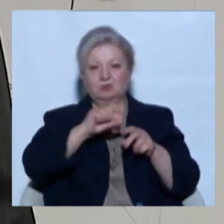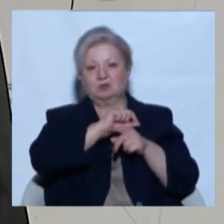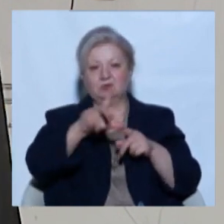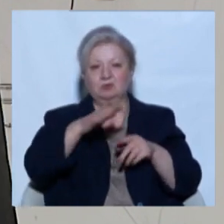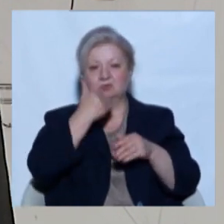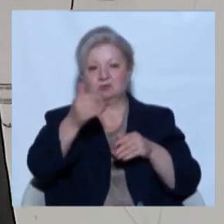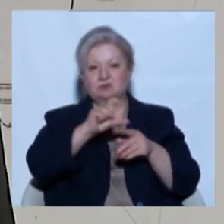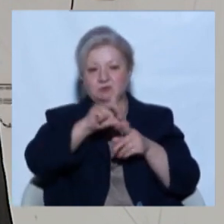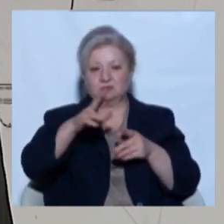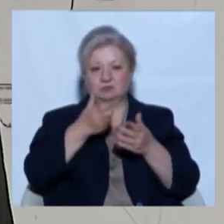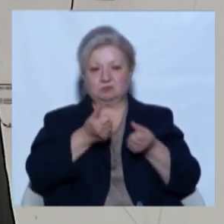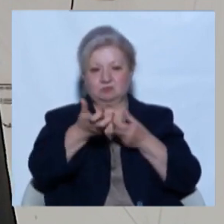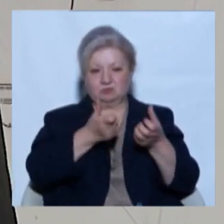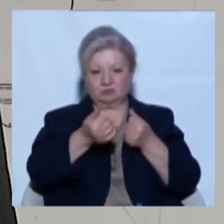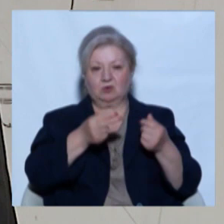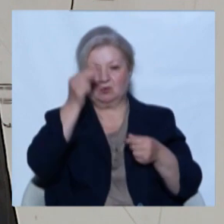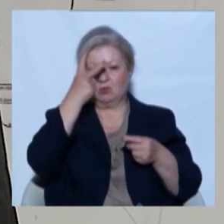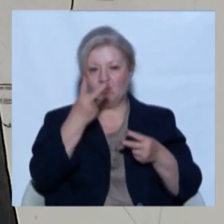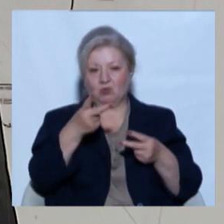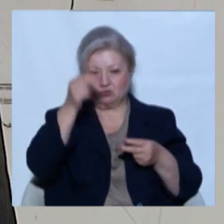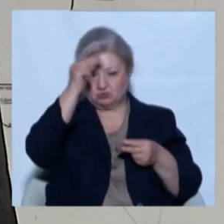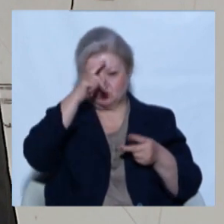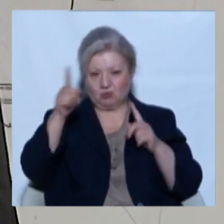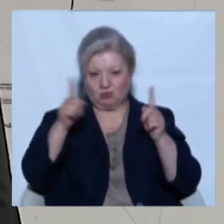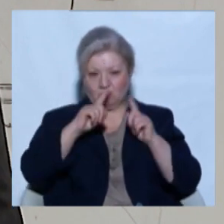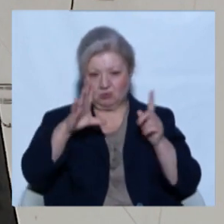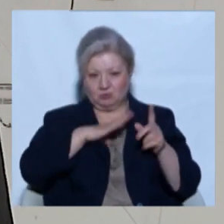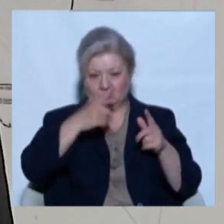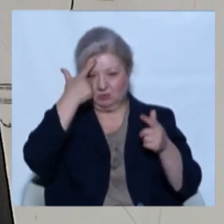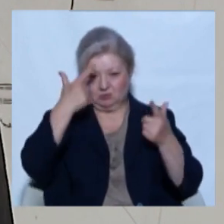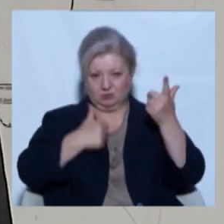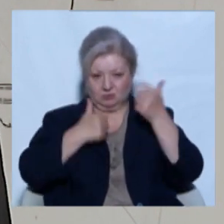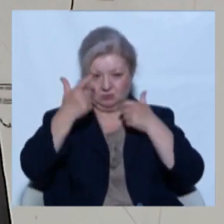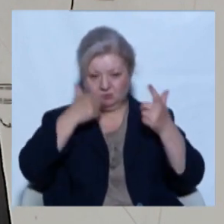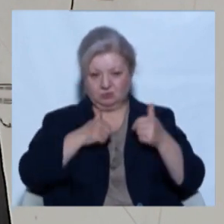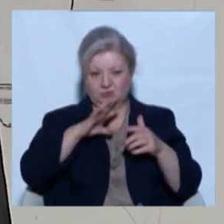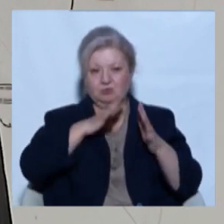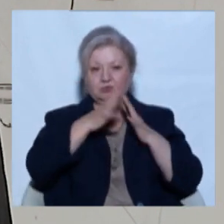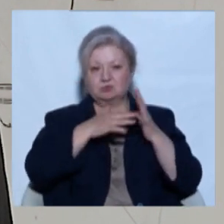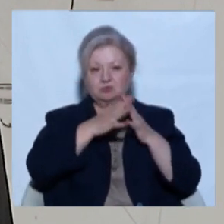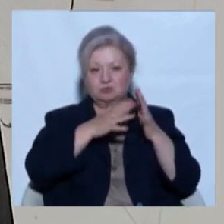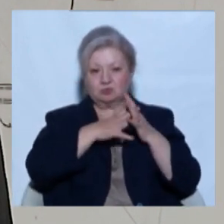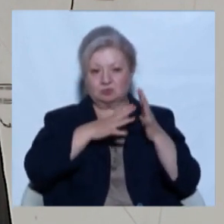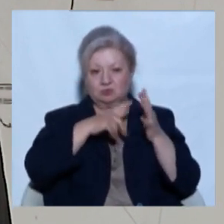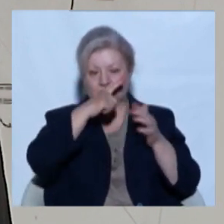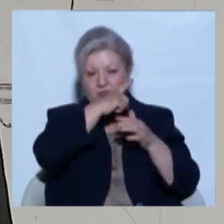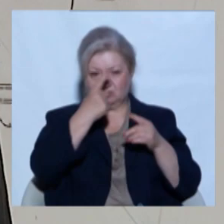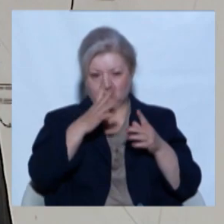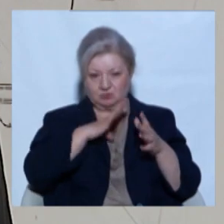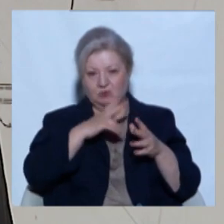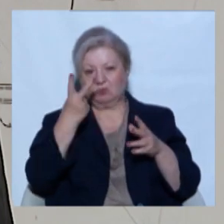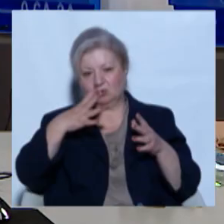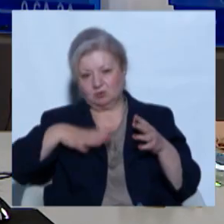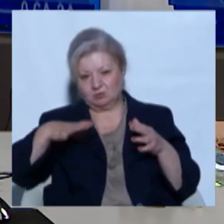გაგვესაზღვრა. ორი სკოლა შემეხმიანა, ერთი არის სოფელ ნიგვზარას საჯარო სკოლა, ერთი